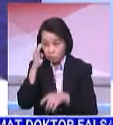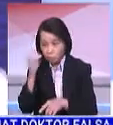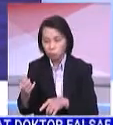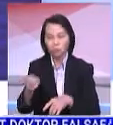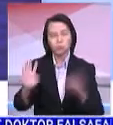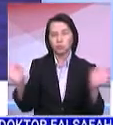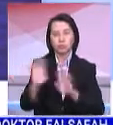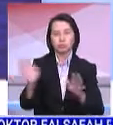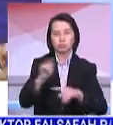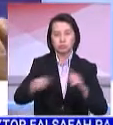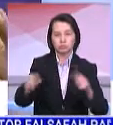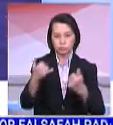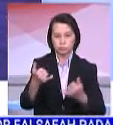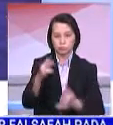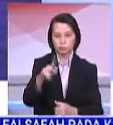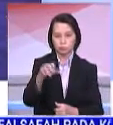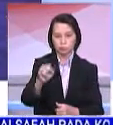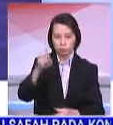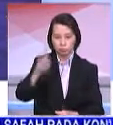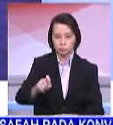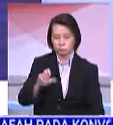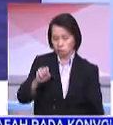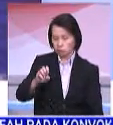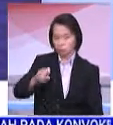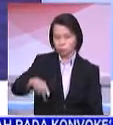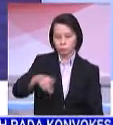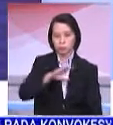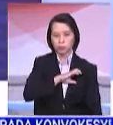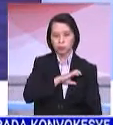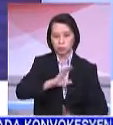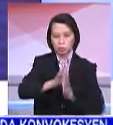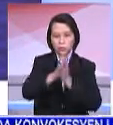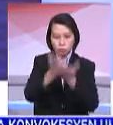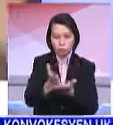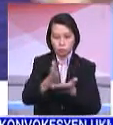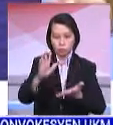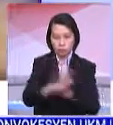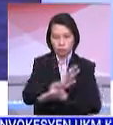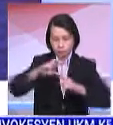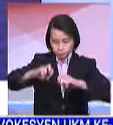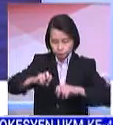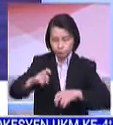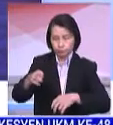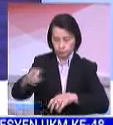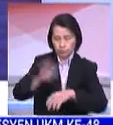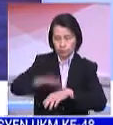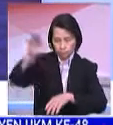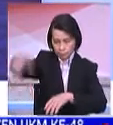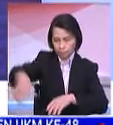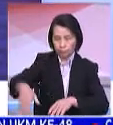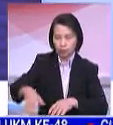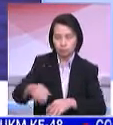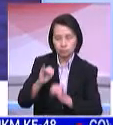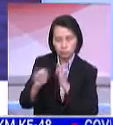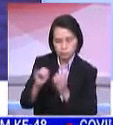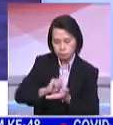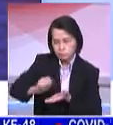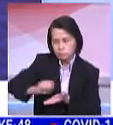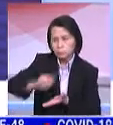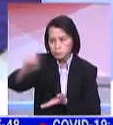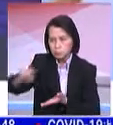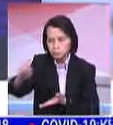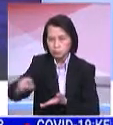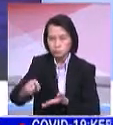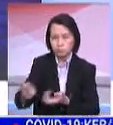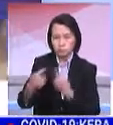kasus begini wajarnya isopi polisinya buka atas desakan biarkan dipanggil bila kamera kenyataan dia menjawab